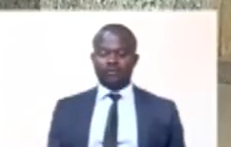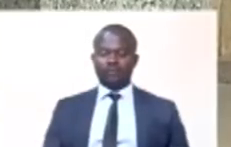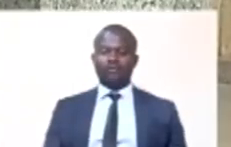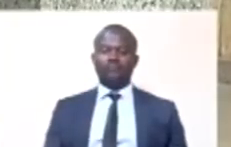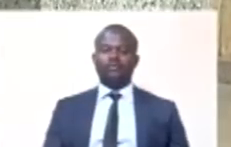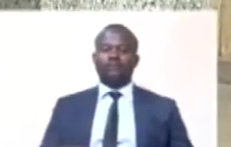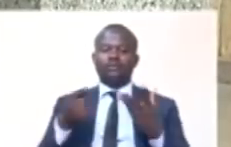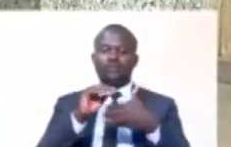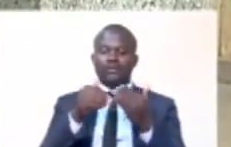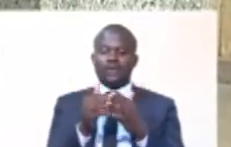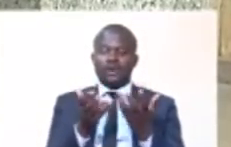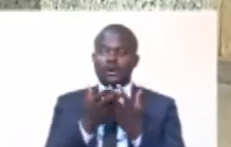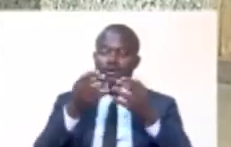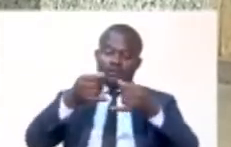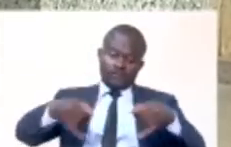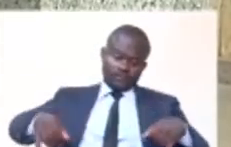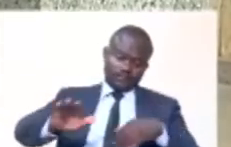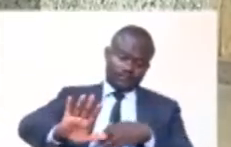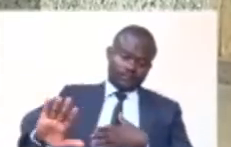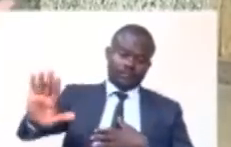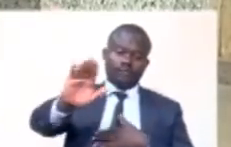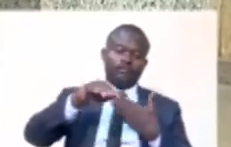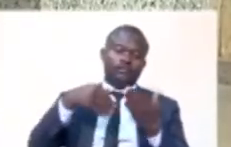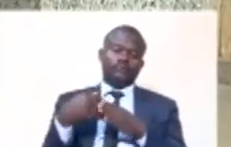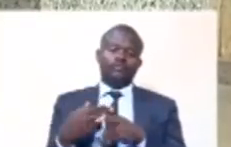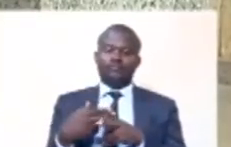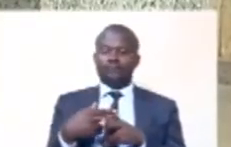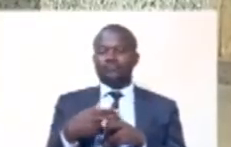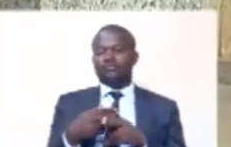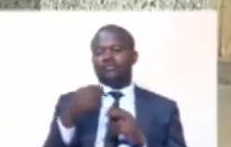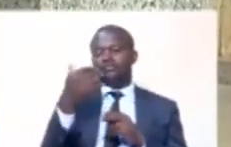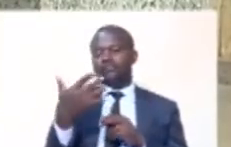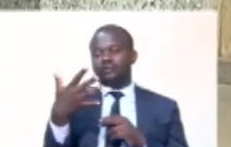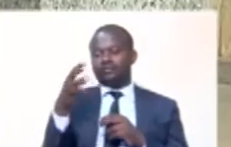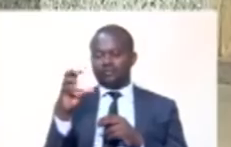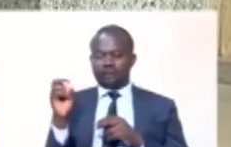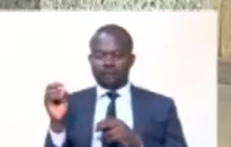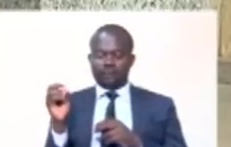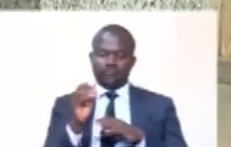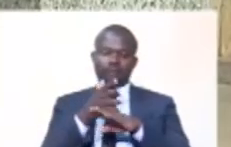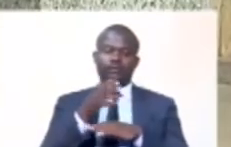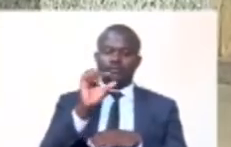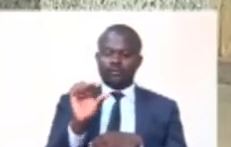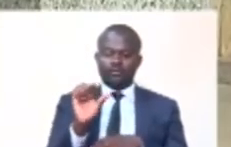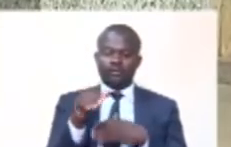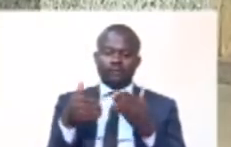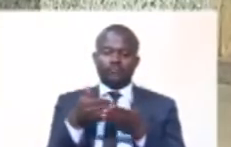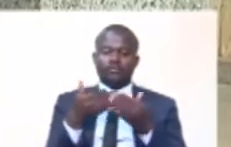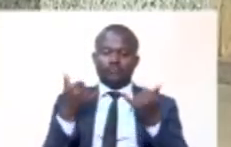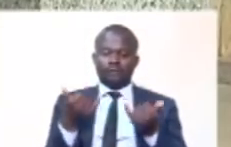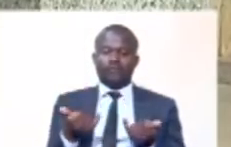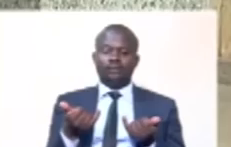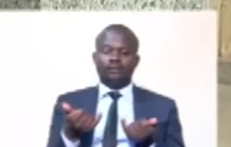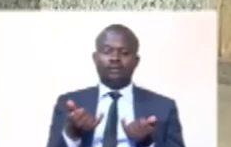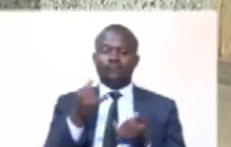bijyanye byo twita isolation byari bingana na 500 birengaho gato, noneho